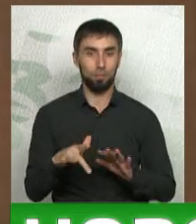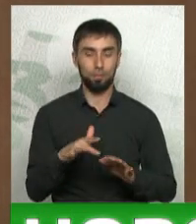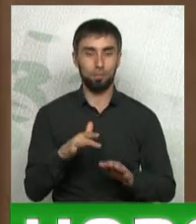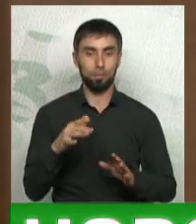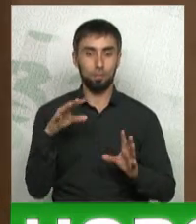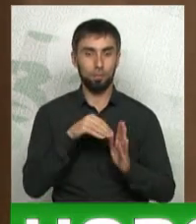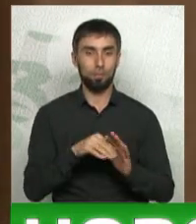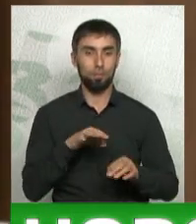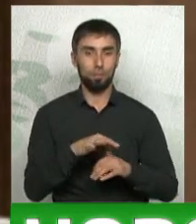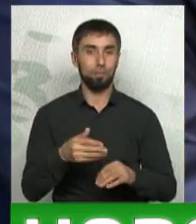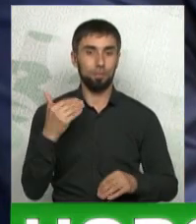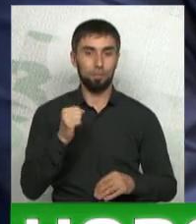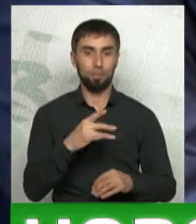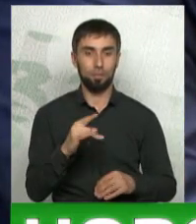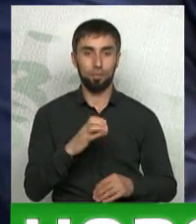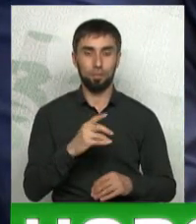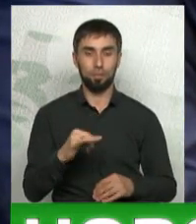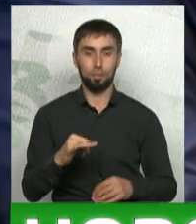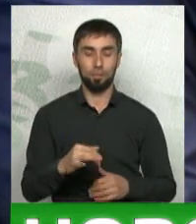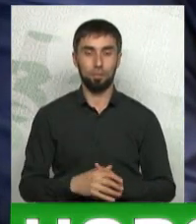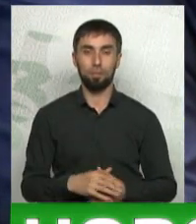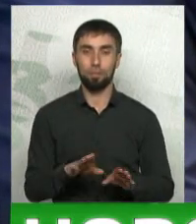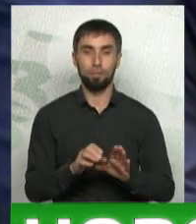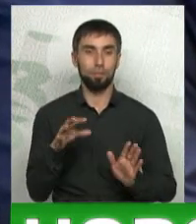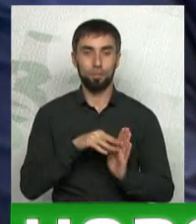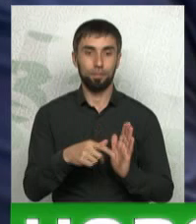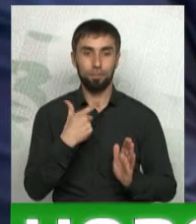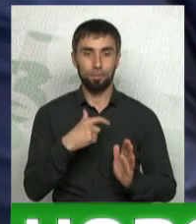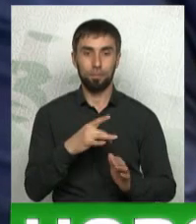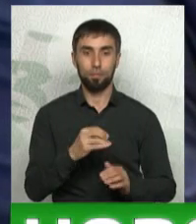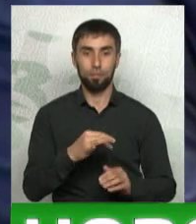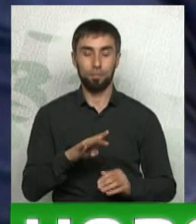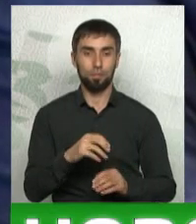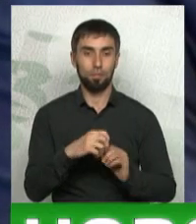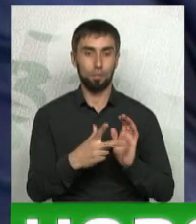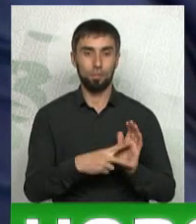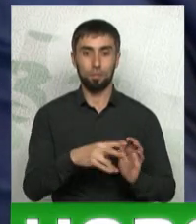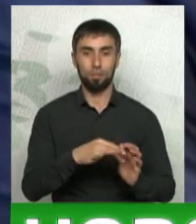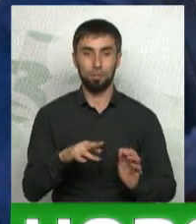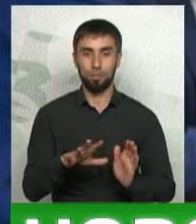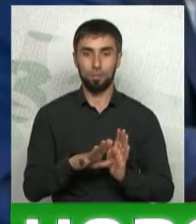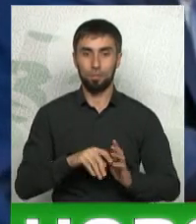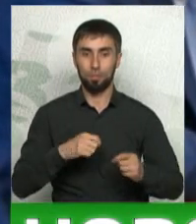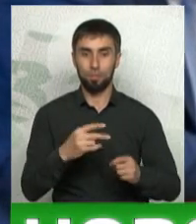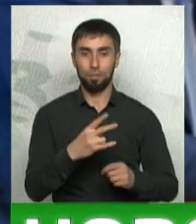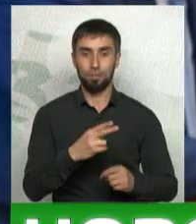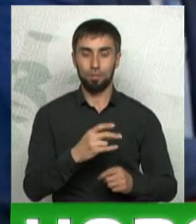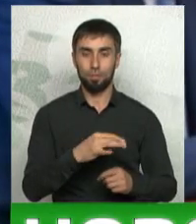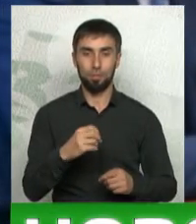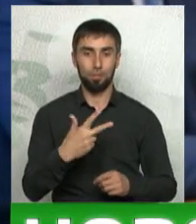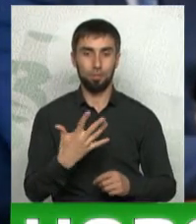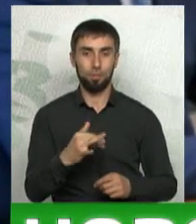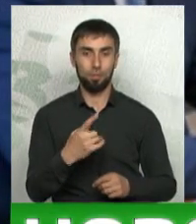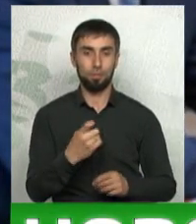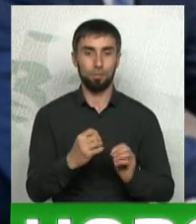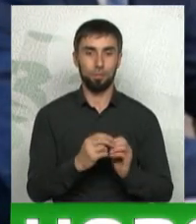учитывает итоги проведенного ранее анализа сетей. Также включает в себя реконструкцию 18 линий электропередачи напряжением 35